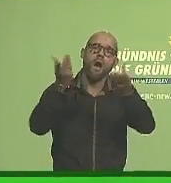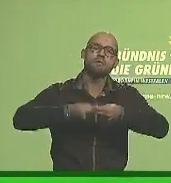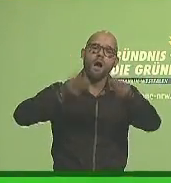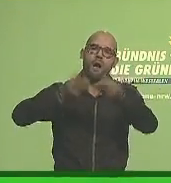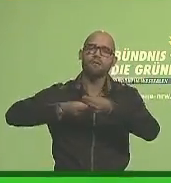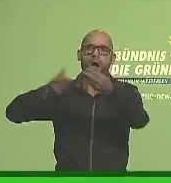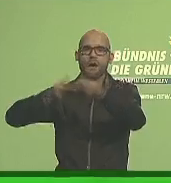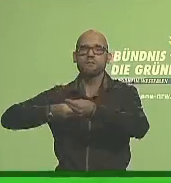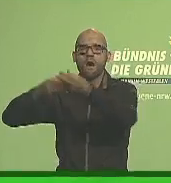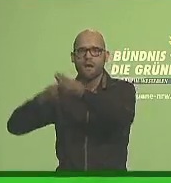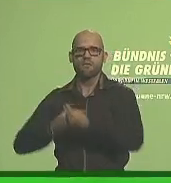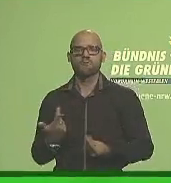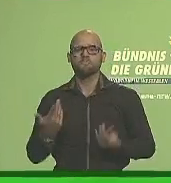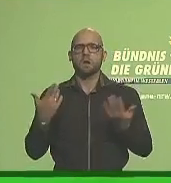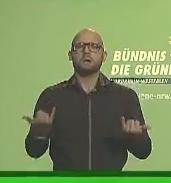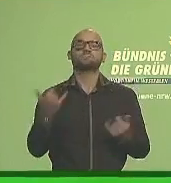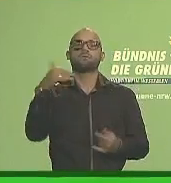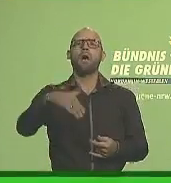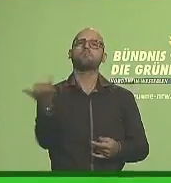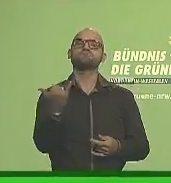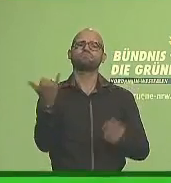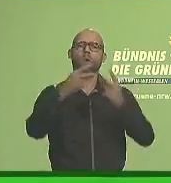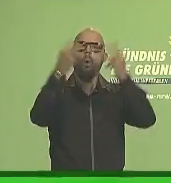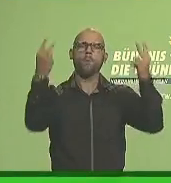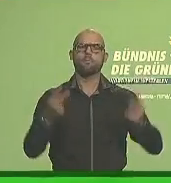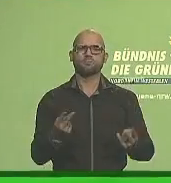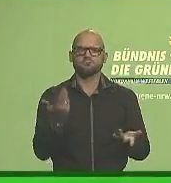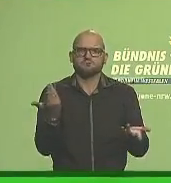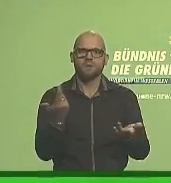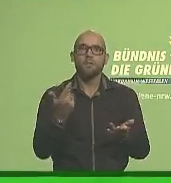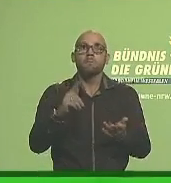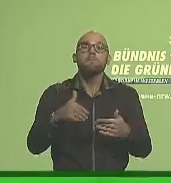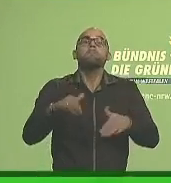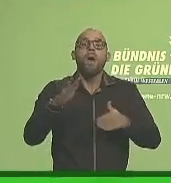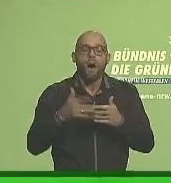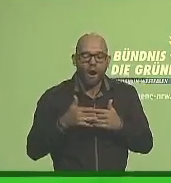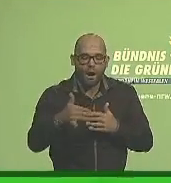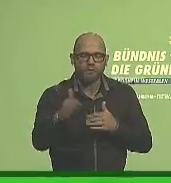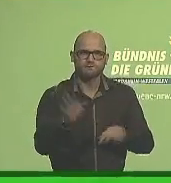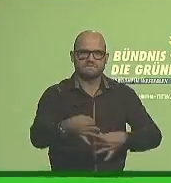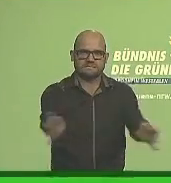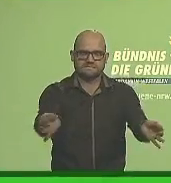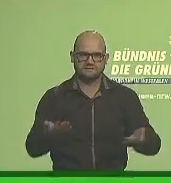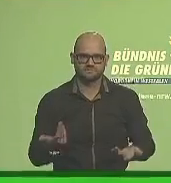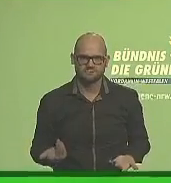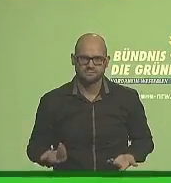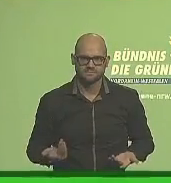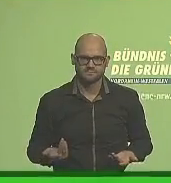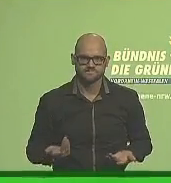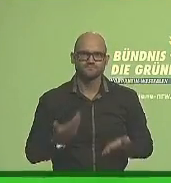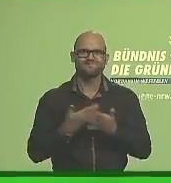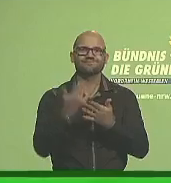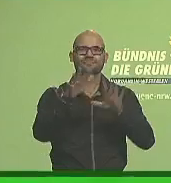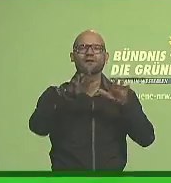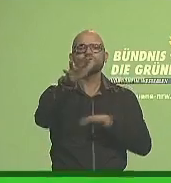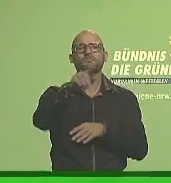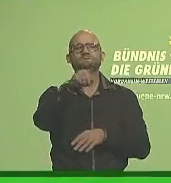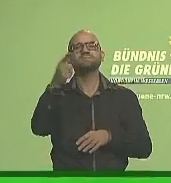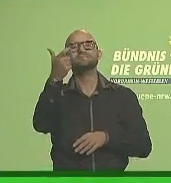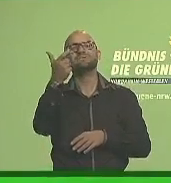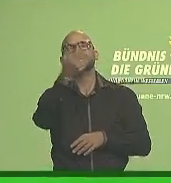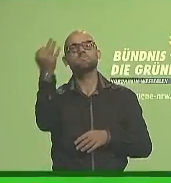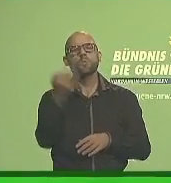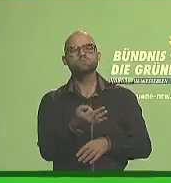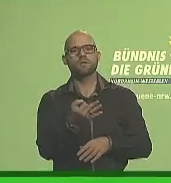einer flotten Homepage, ist nichts. Liebe Freunde und Freunde, die 15-20% in unserer Bevölkerung, die ein Problem haben,